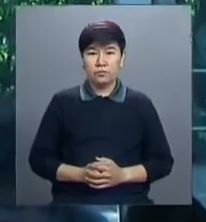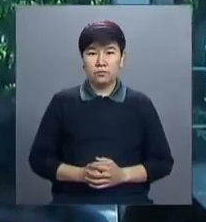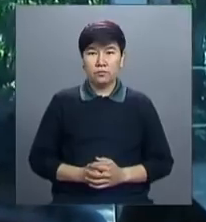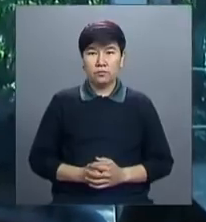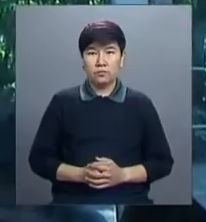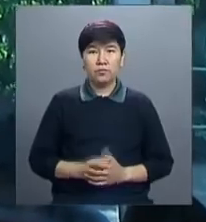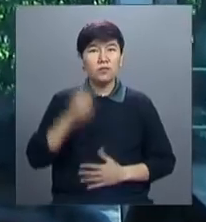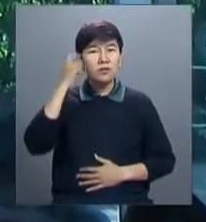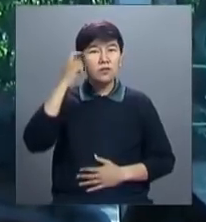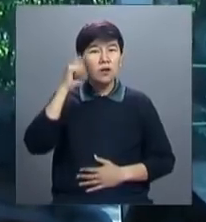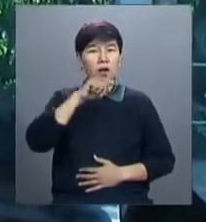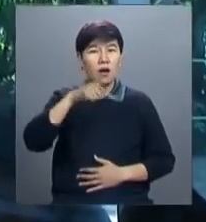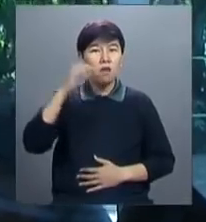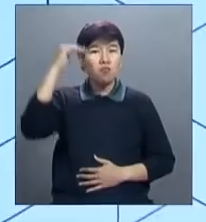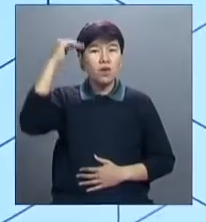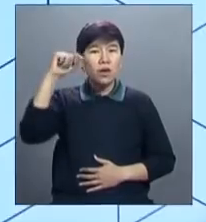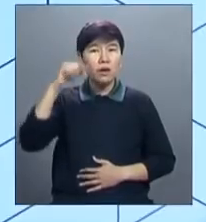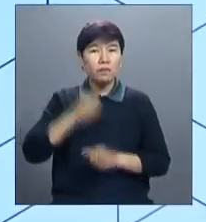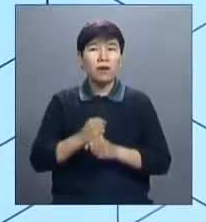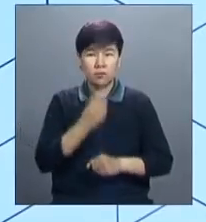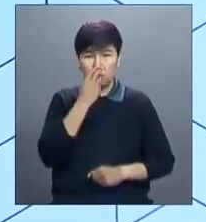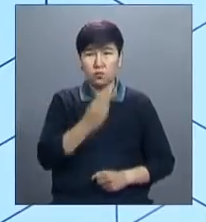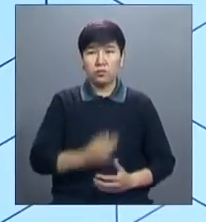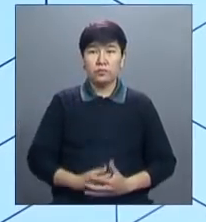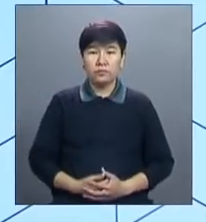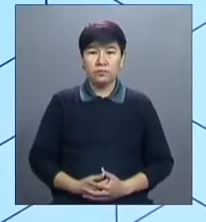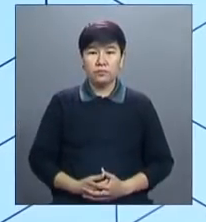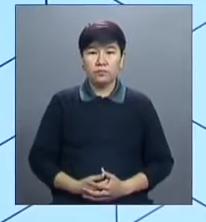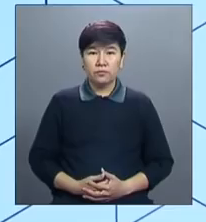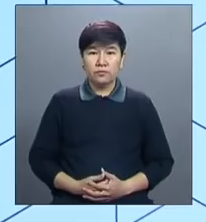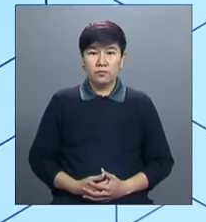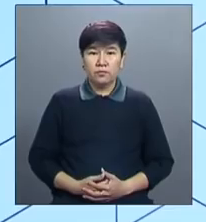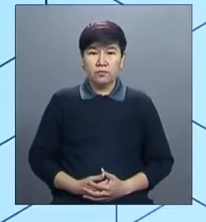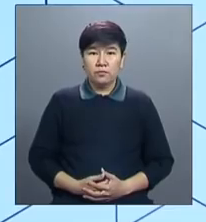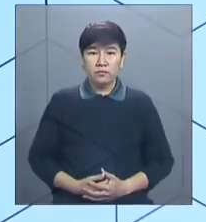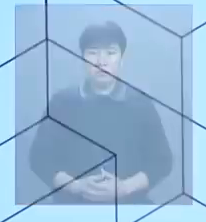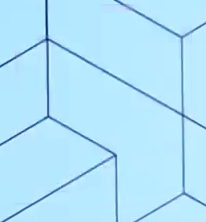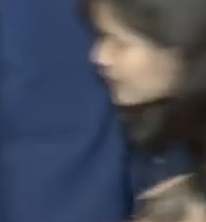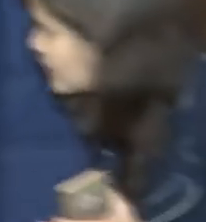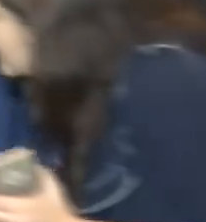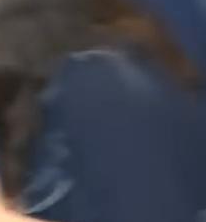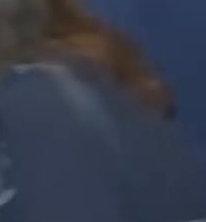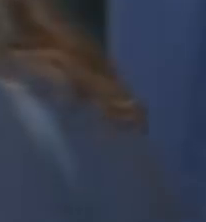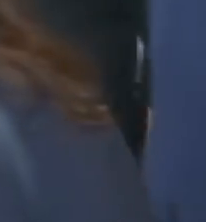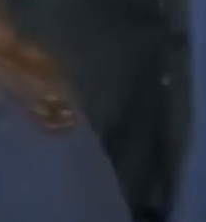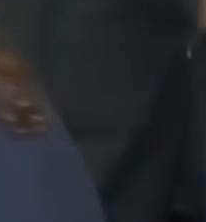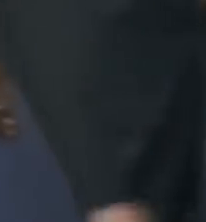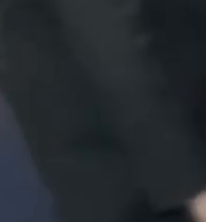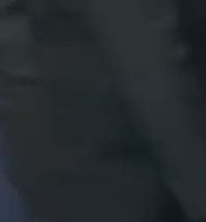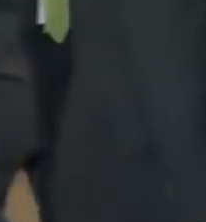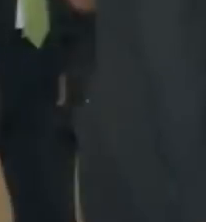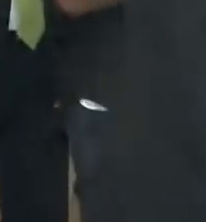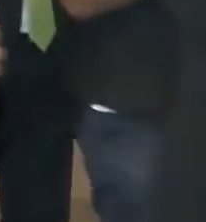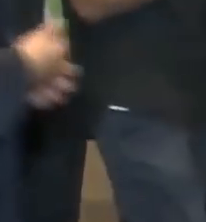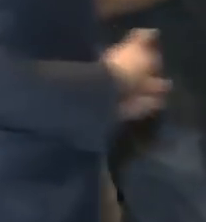ผู้หลักผู้ใหญ่ที่จะออกไปทำงานการเมืองข้างนอกนะครับ และจากคำสั่งการของนายกรัฐมนตรีทำให้งานเลี้ยงระดมทุน